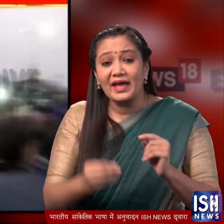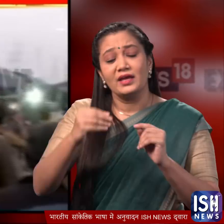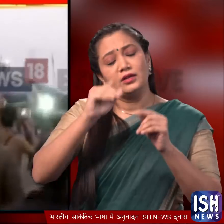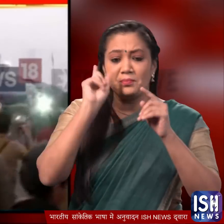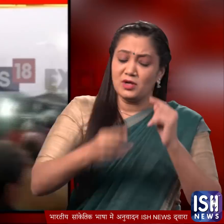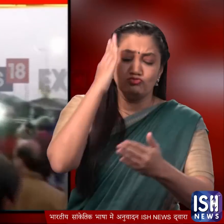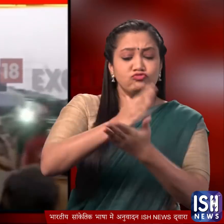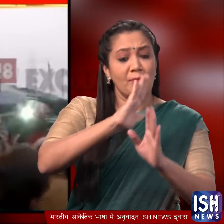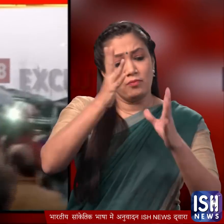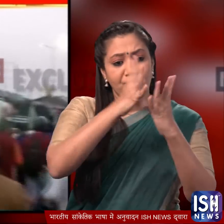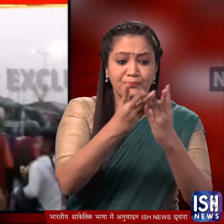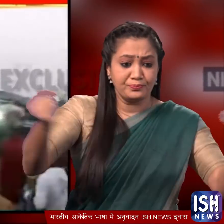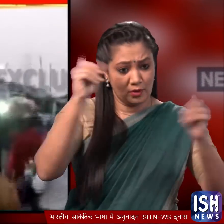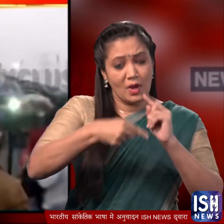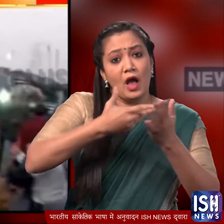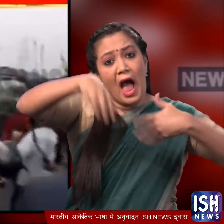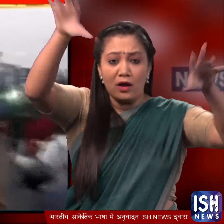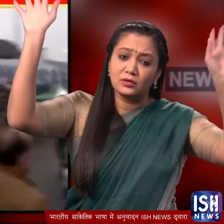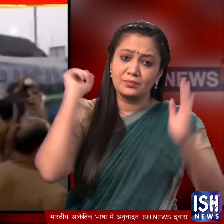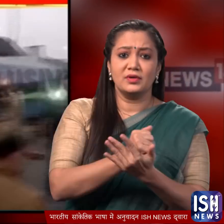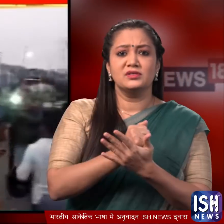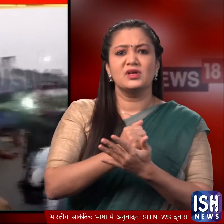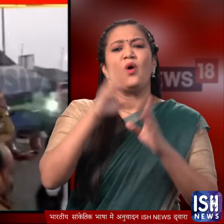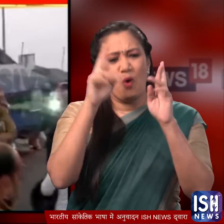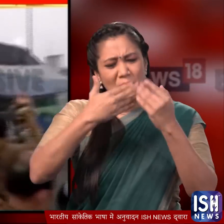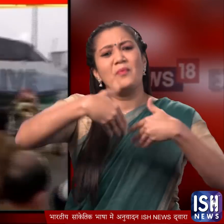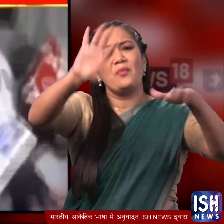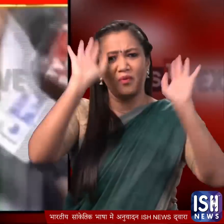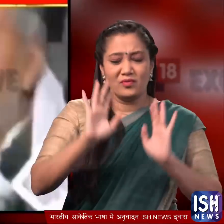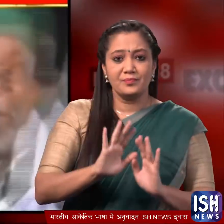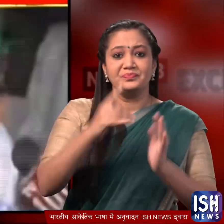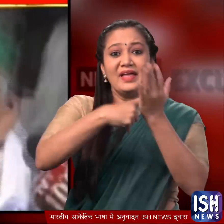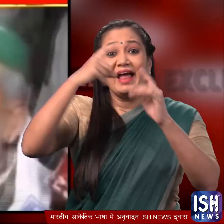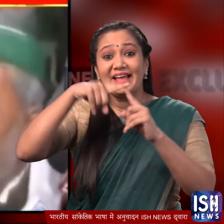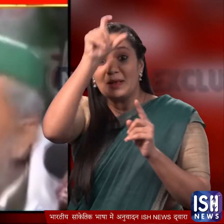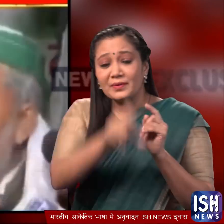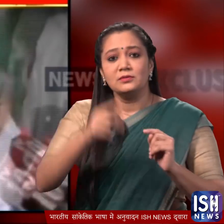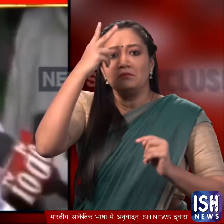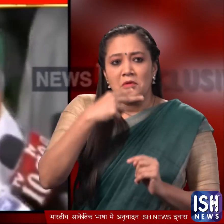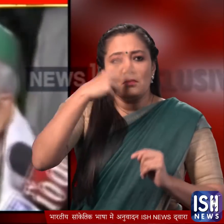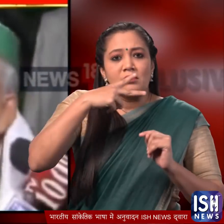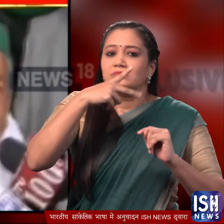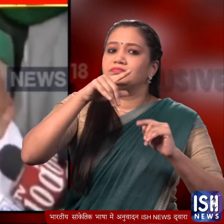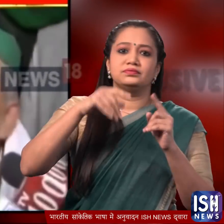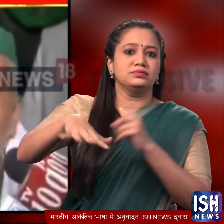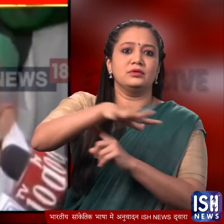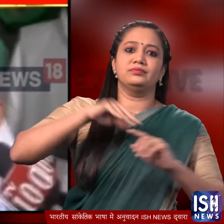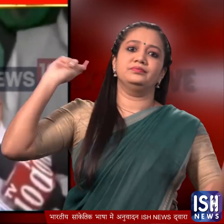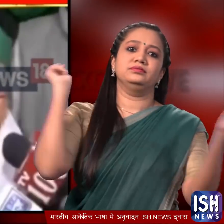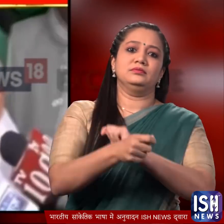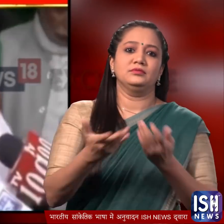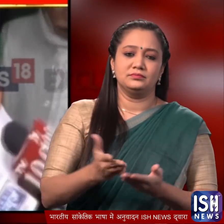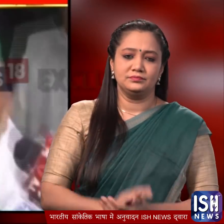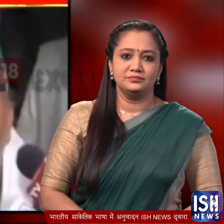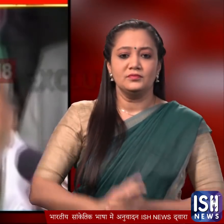तक धरना खत्म करने का अल्टीमेटम दिया था, जिसके बाद ऐसा लगा कि वो वहां से हट जाएंगे। लेकिन राकेश टिकैत के आंसुओं ने माहौल को एकदम बदल